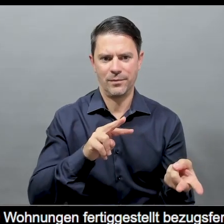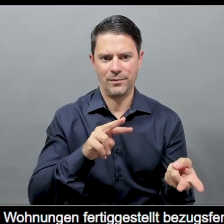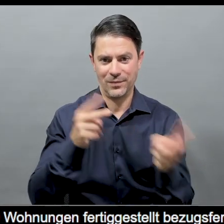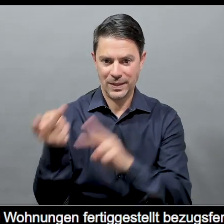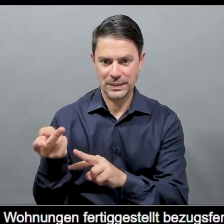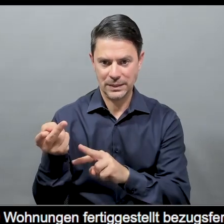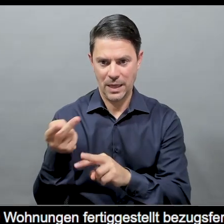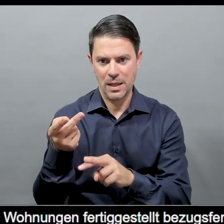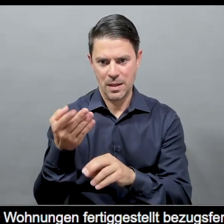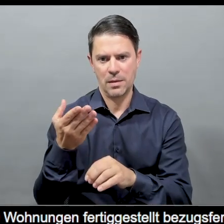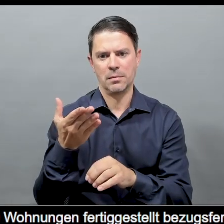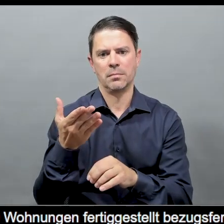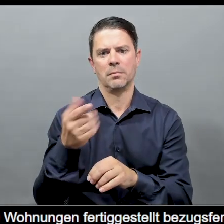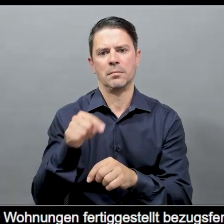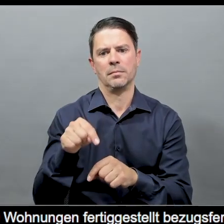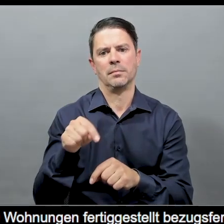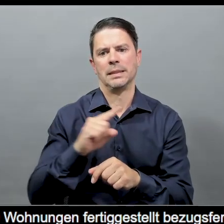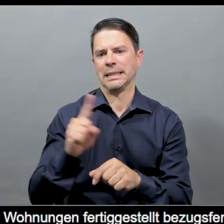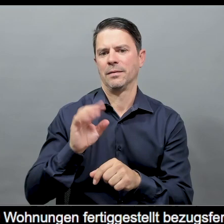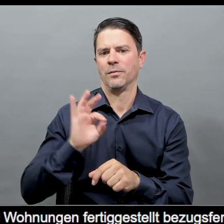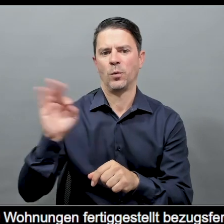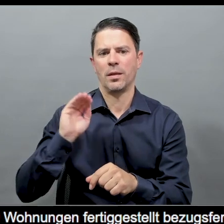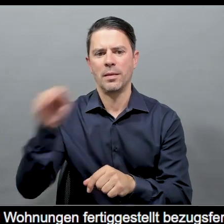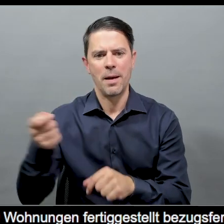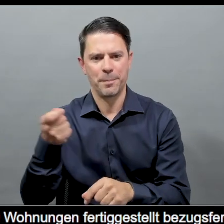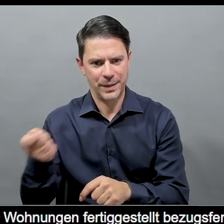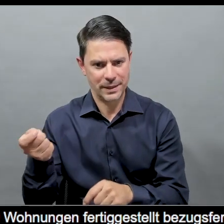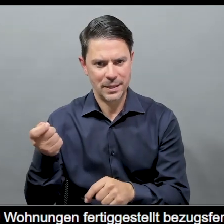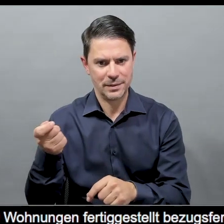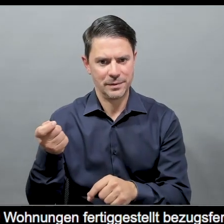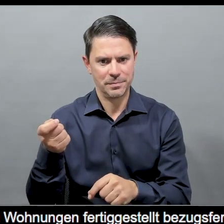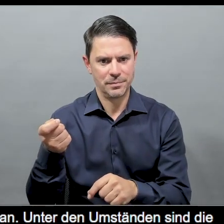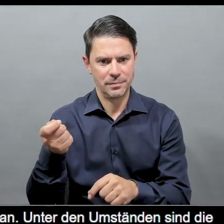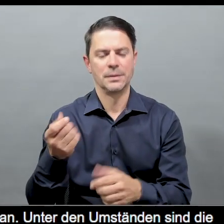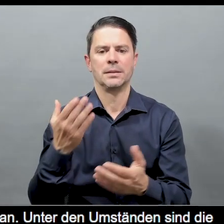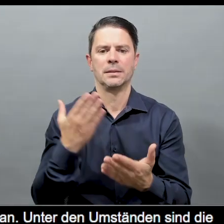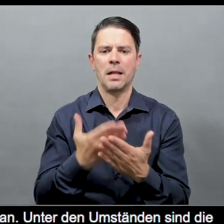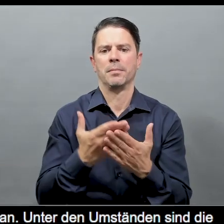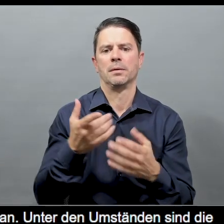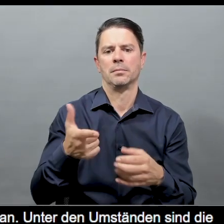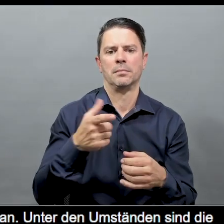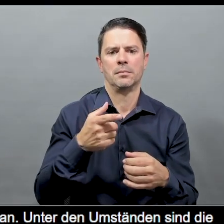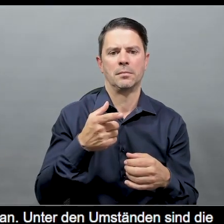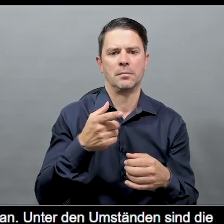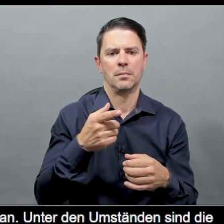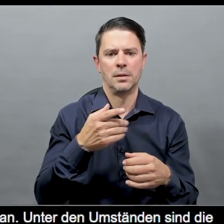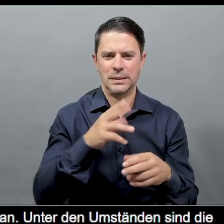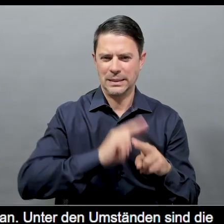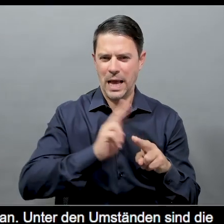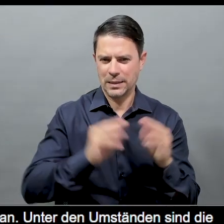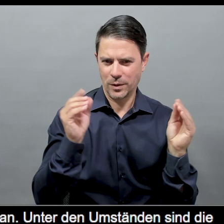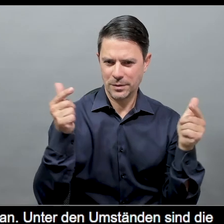die zwei Ausnahmen. Alle anderen, wir haben insgesamt zurzeit 16.770 Wohnungen im Bestand, gilt